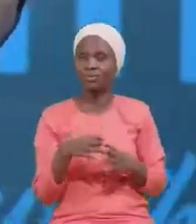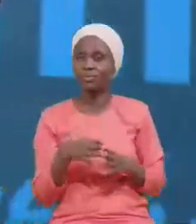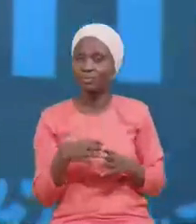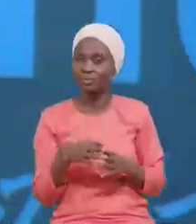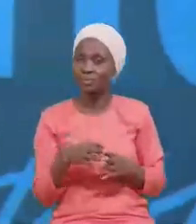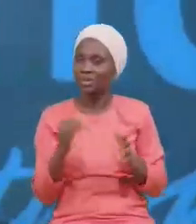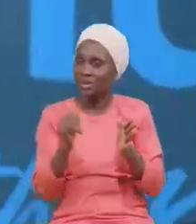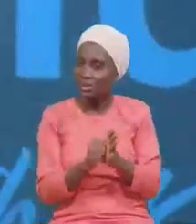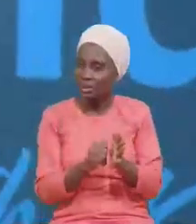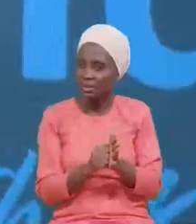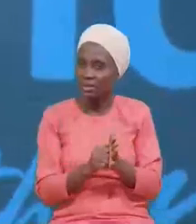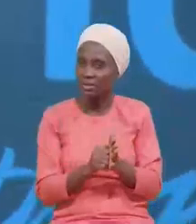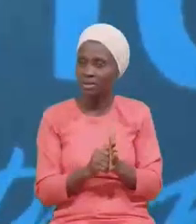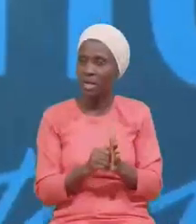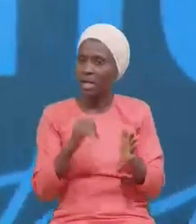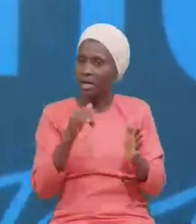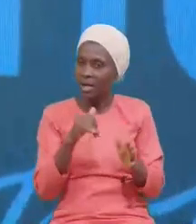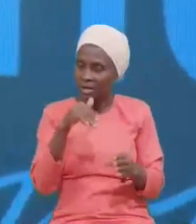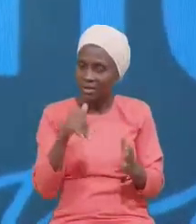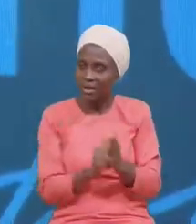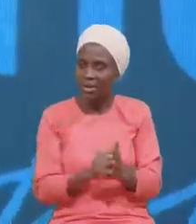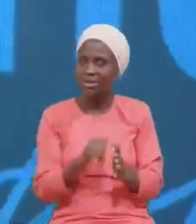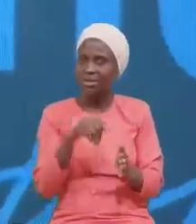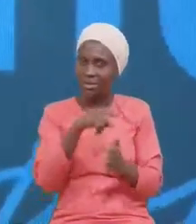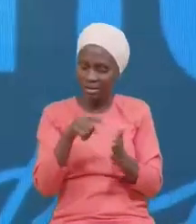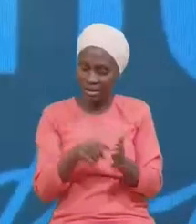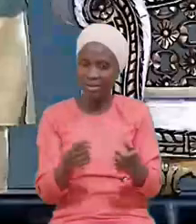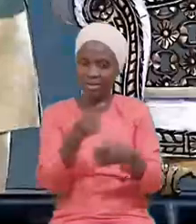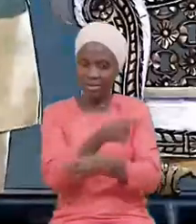que en un pareil jour,